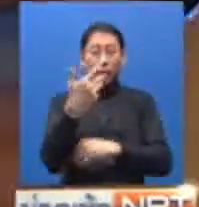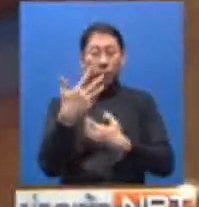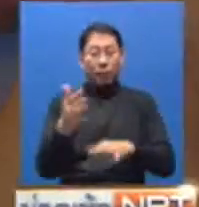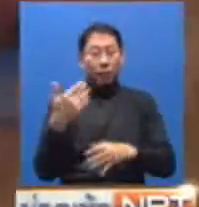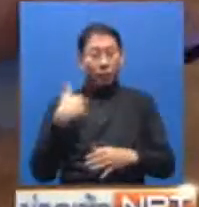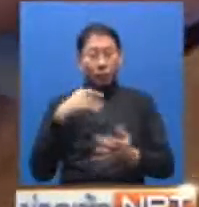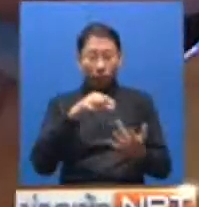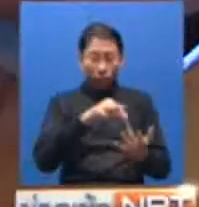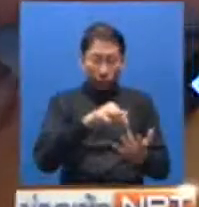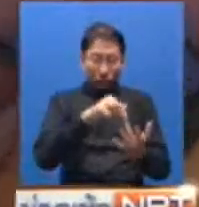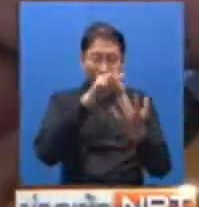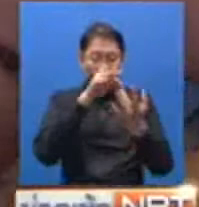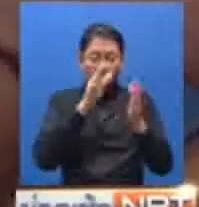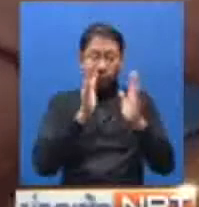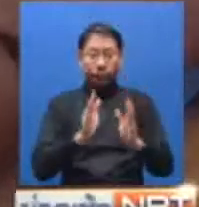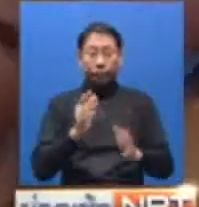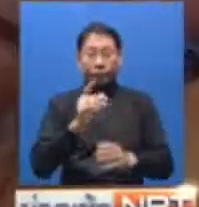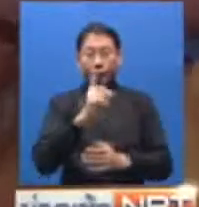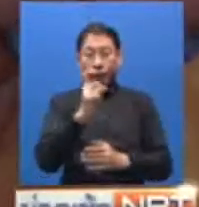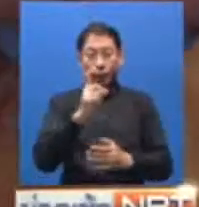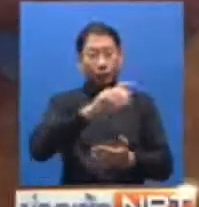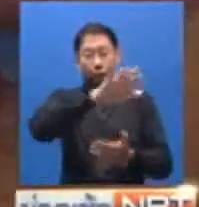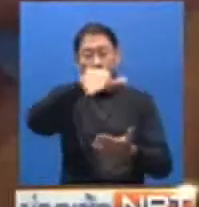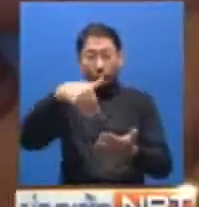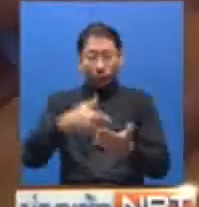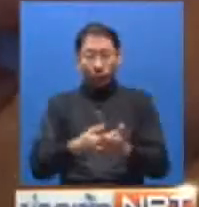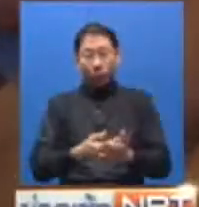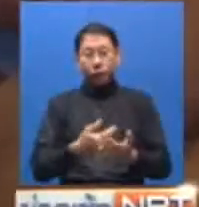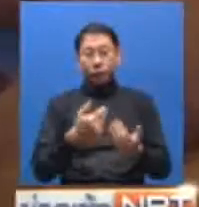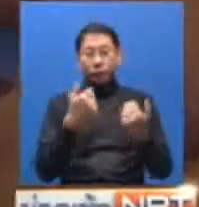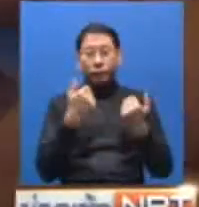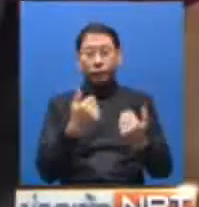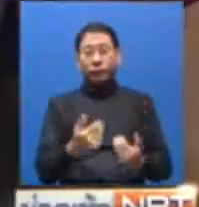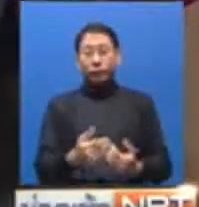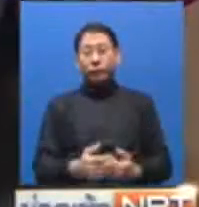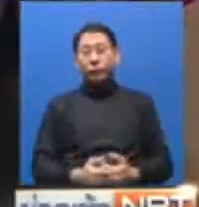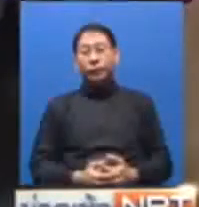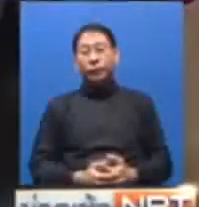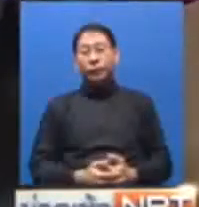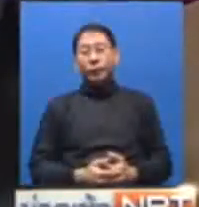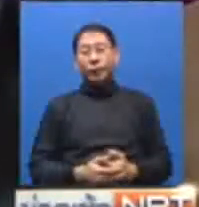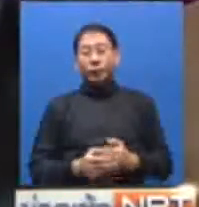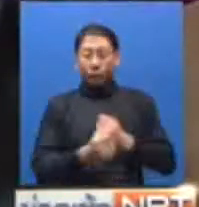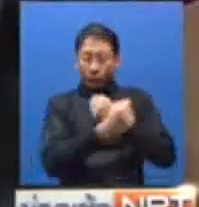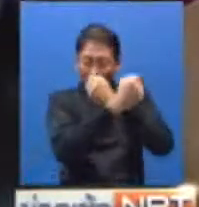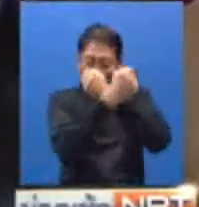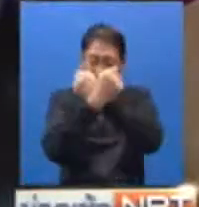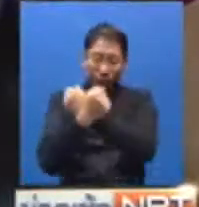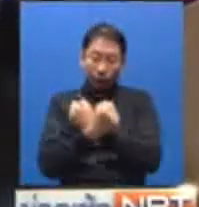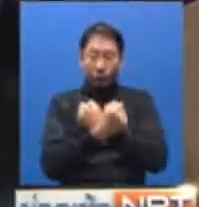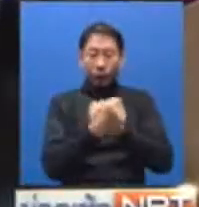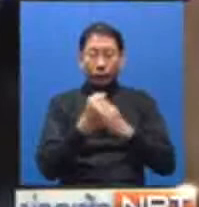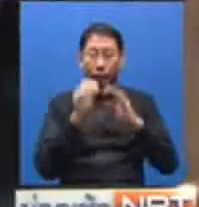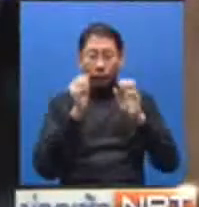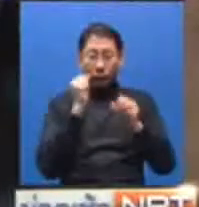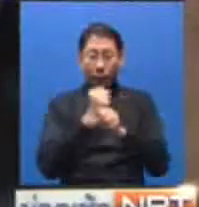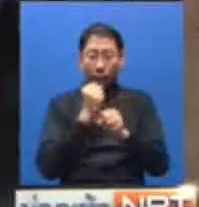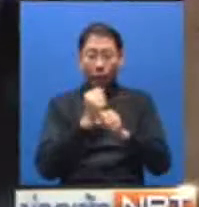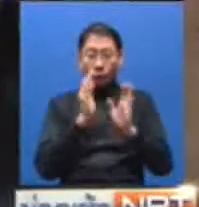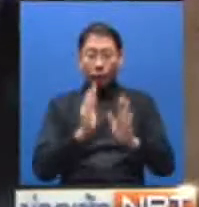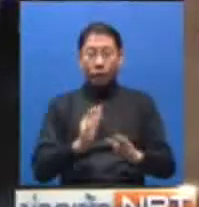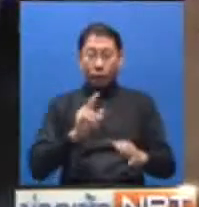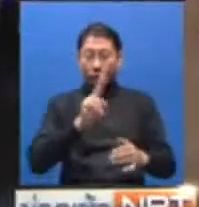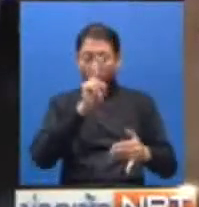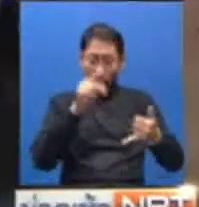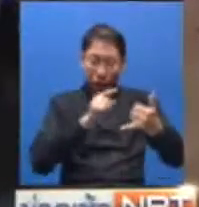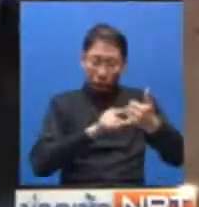กเว้นค่าใช้จ่ายให้ผู้เสียหายทั้งระบบเติมเงินและระบบรายเดือนและเพื่อการป้องกันและสร้างความเชื่อมั่นให้แก่ผู้ใช้โทร